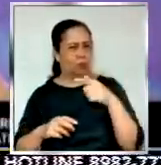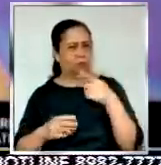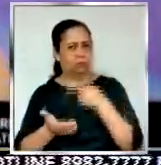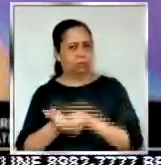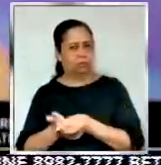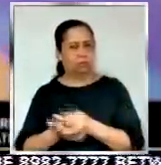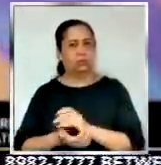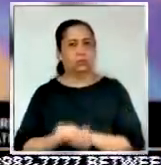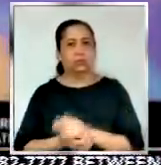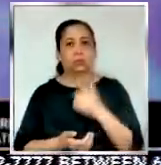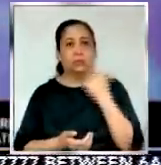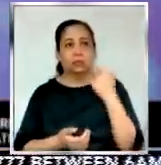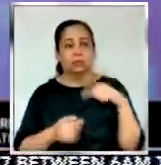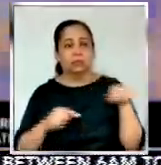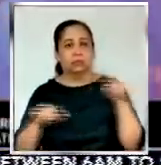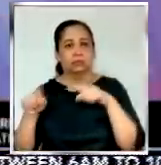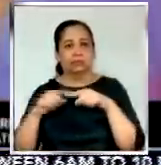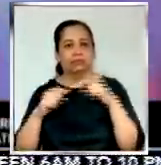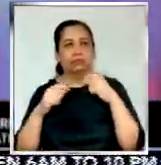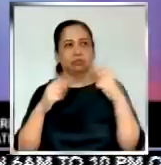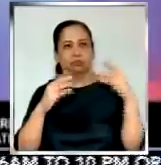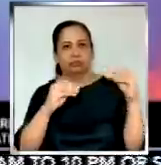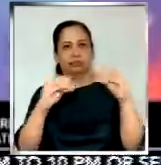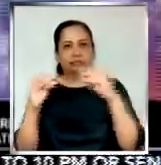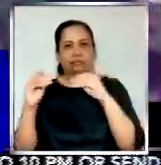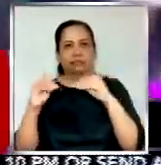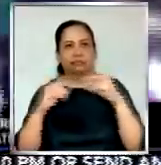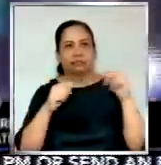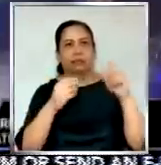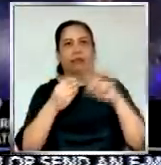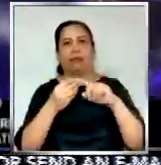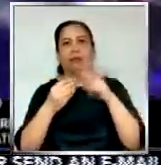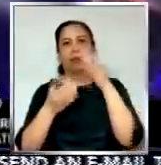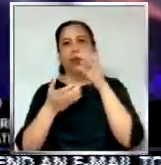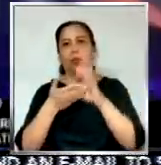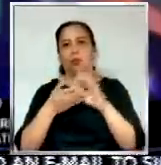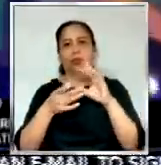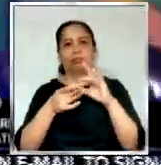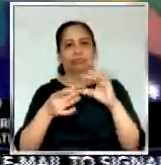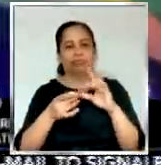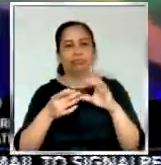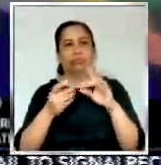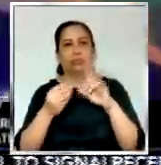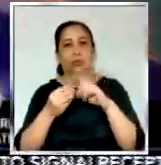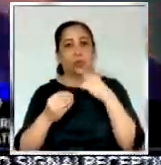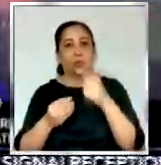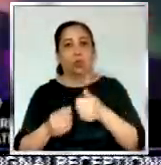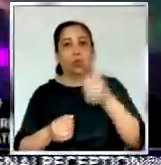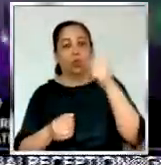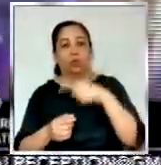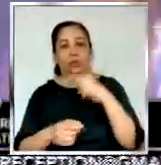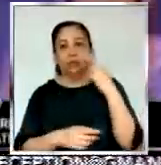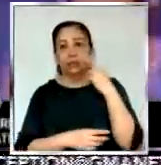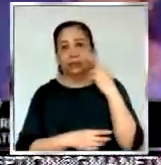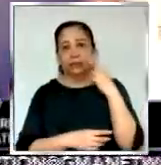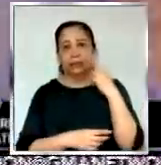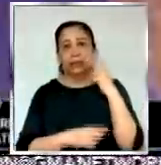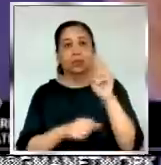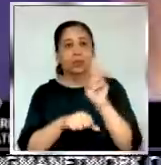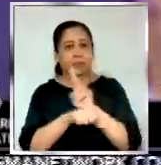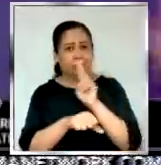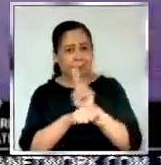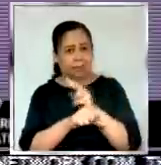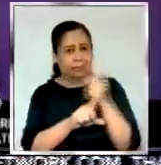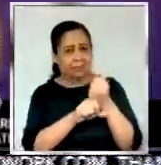Dahil dito, umugong sa social media ang mga komento at akusasyon na ang nanalong si Rabia gumamit daw ng sarili niyang